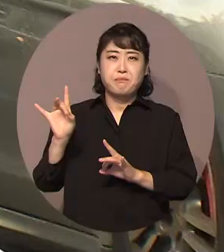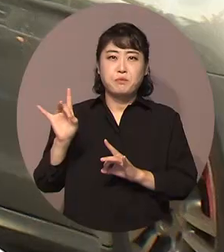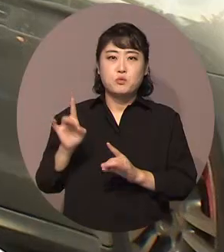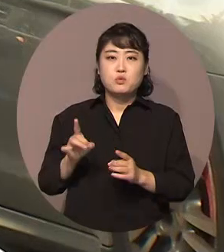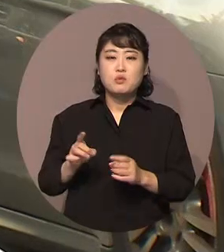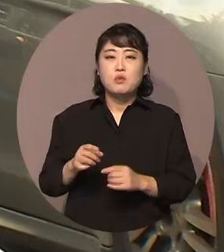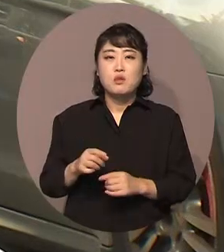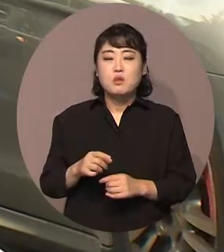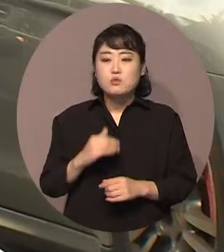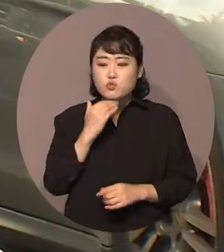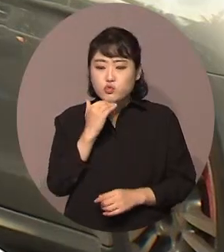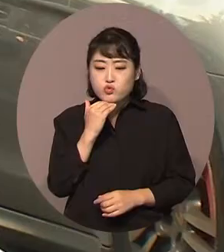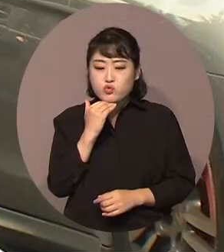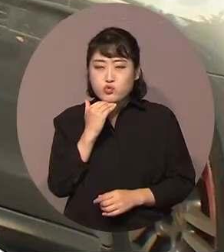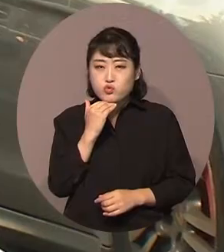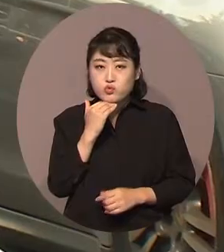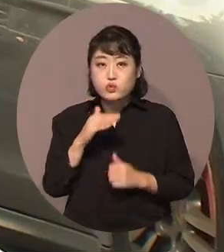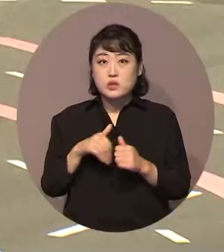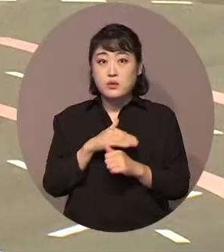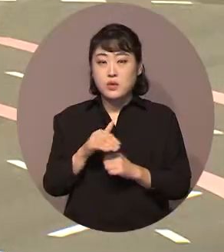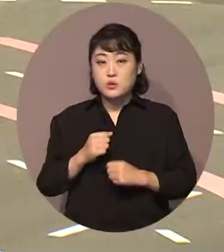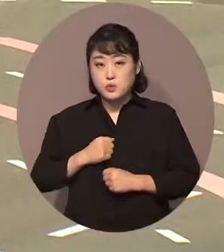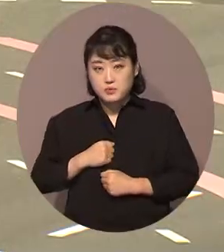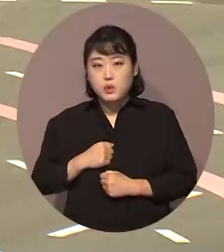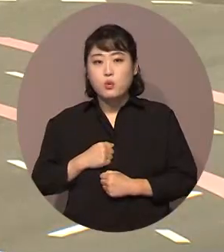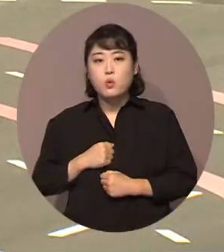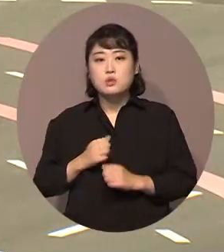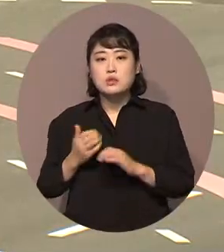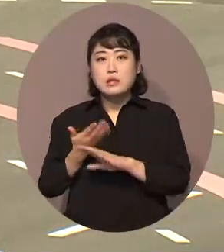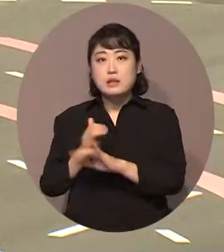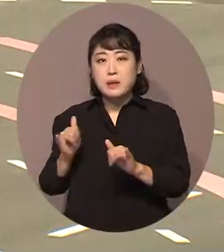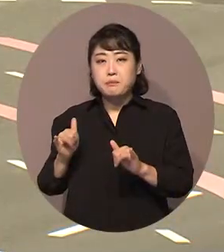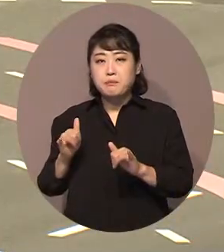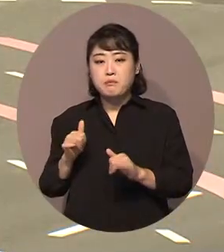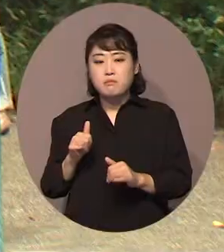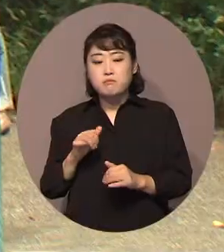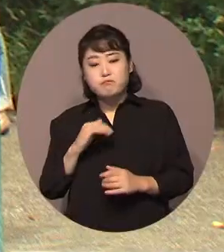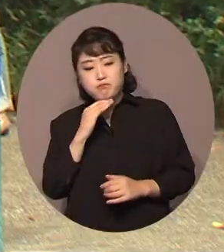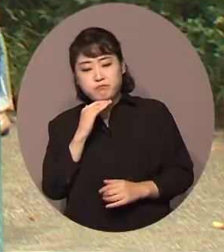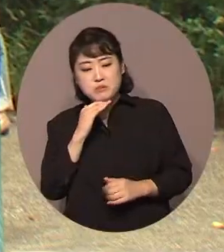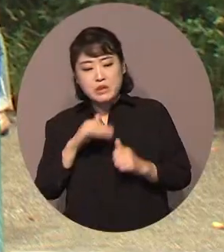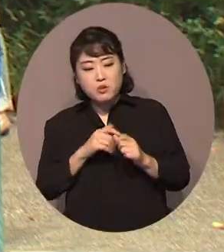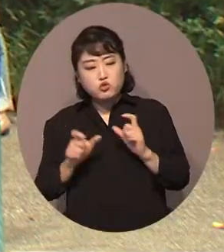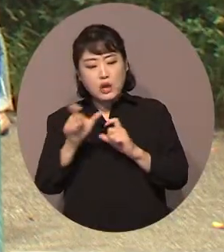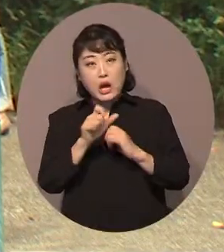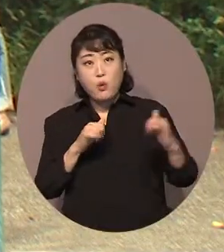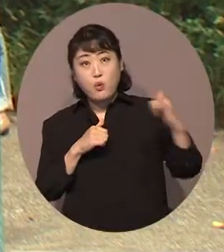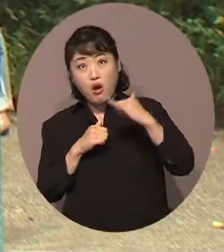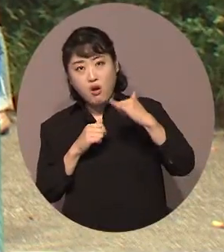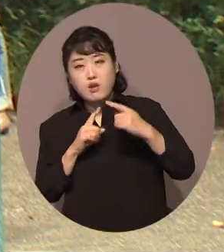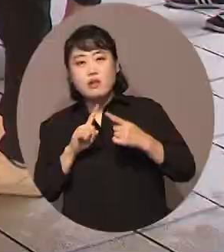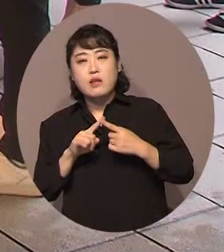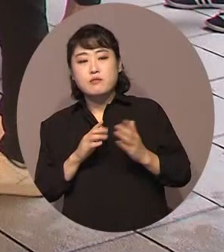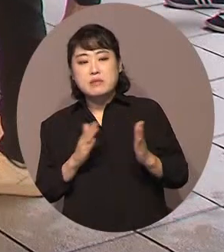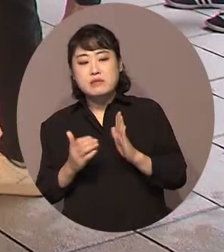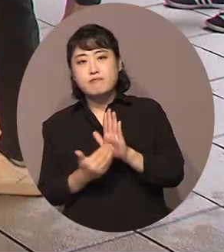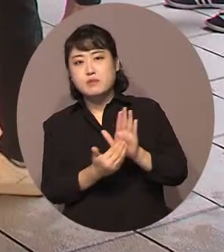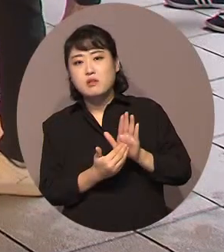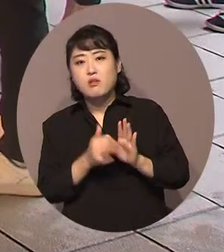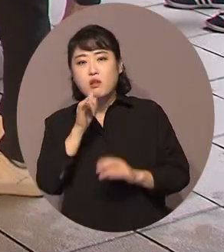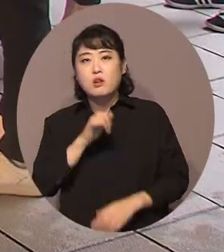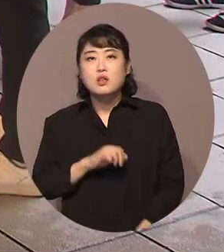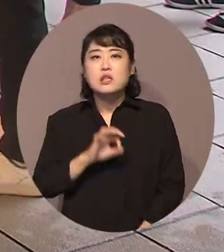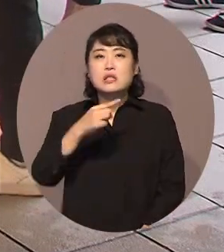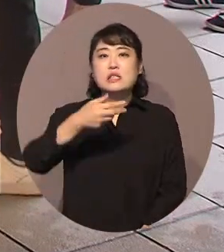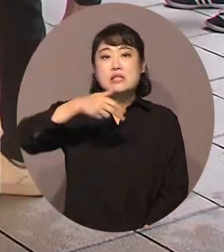차량들은 상황을 예의주시하고 행인들도 발길을 멈추고 혹시 모를 추가 공습에 대비합니다.